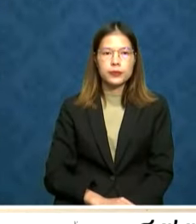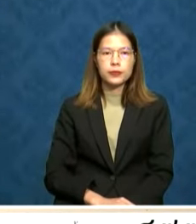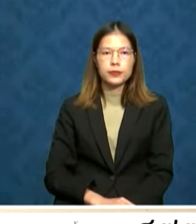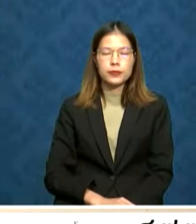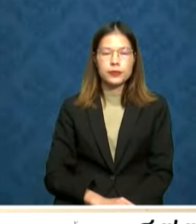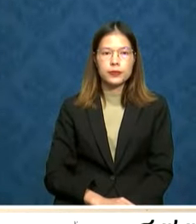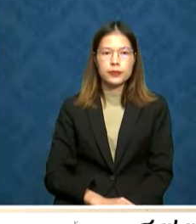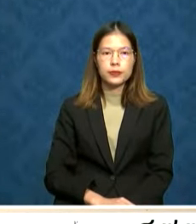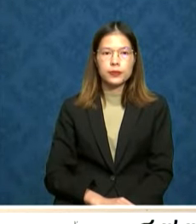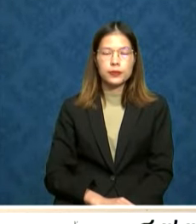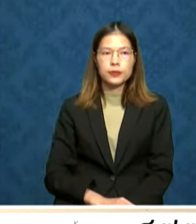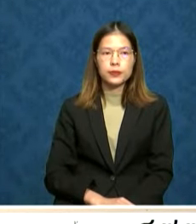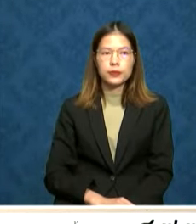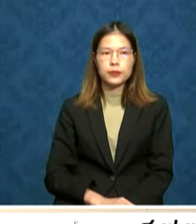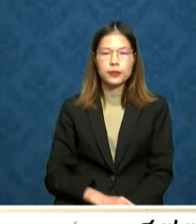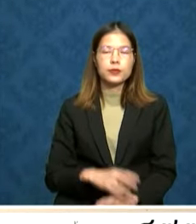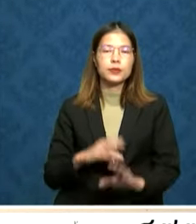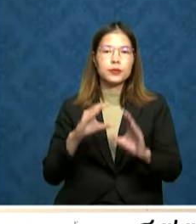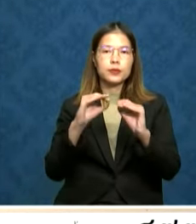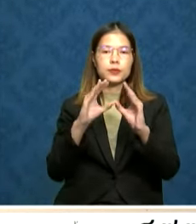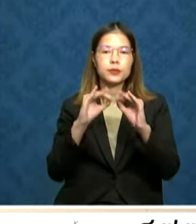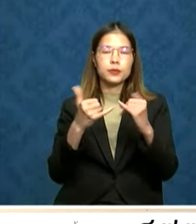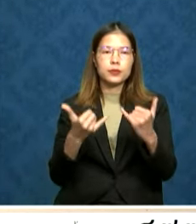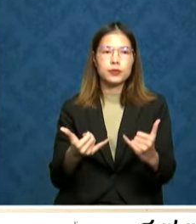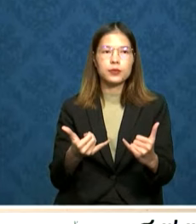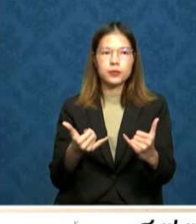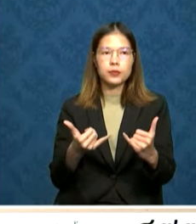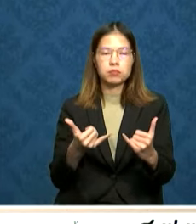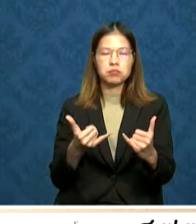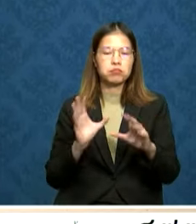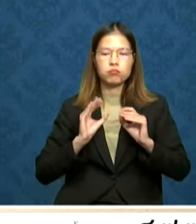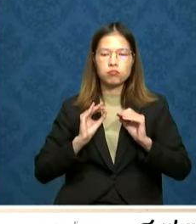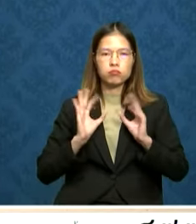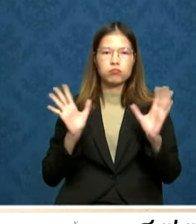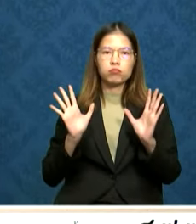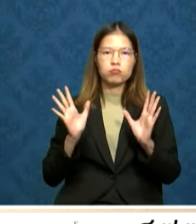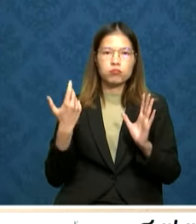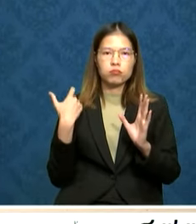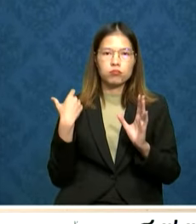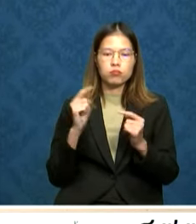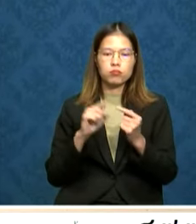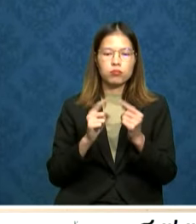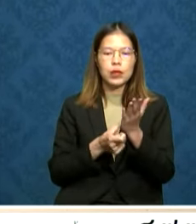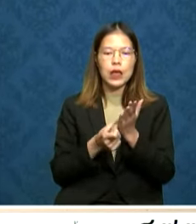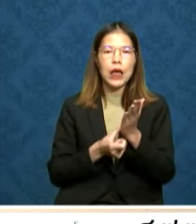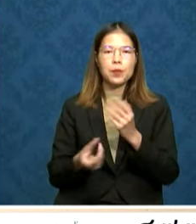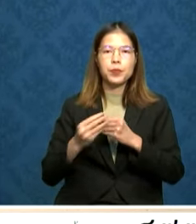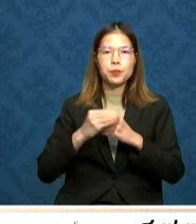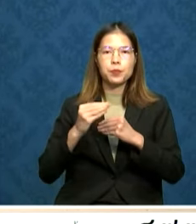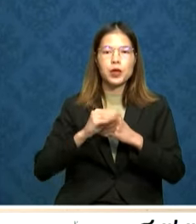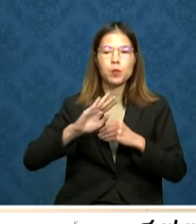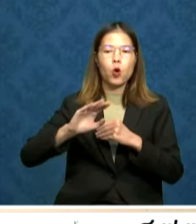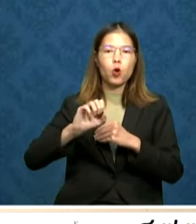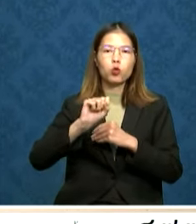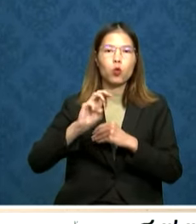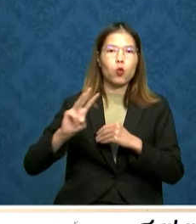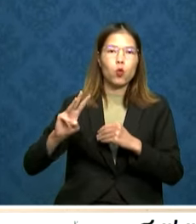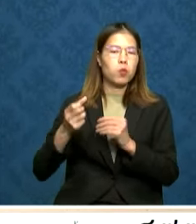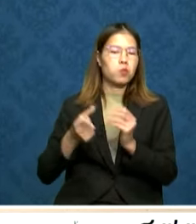เป็นอนว่าที่ประชุมีมติไม่เหนชอบด้วยกับการแ้ไขเพ่มเติมของวุธิสภา